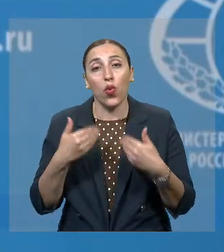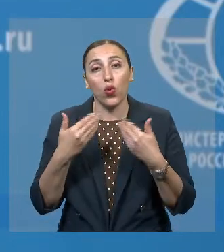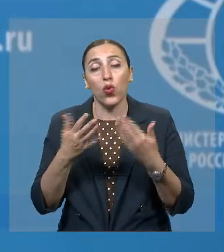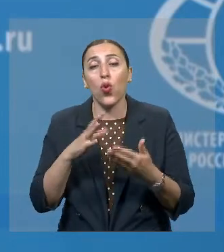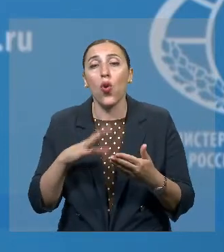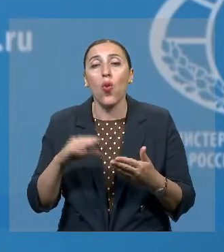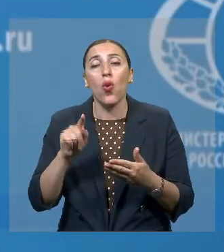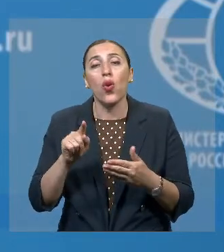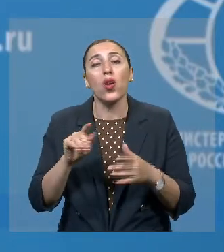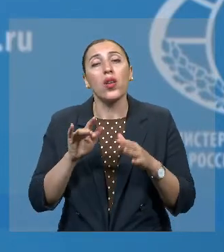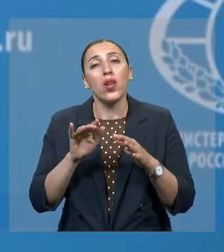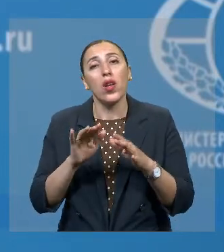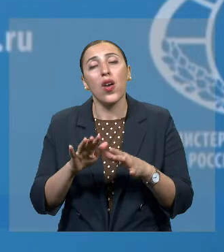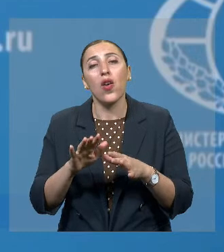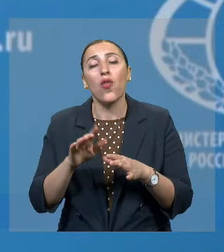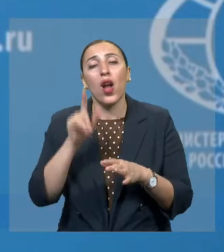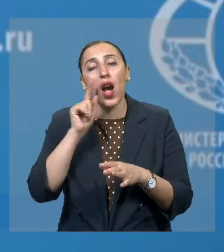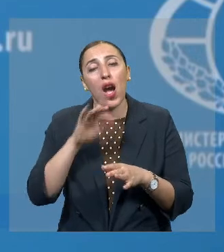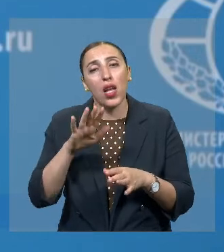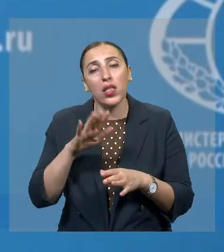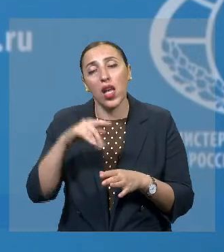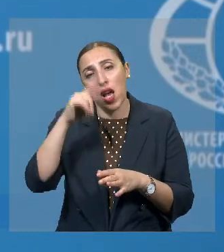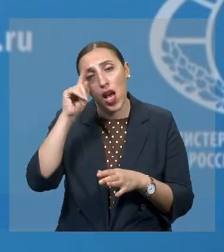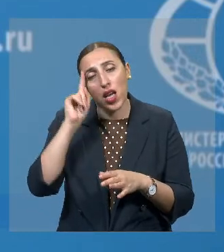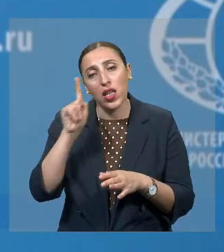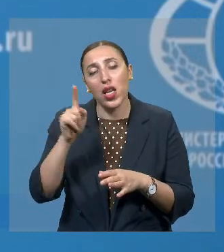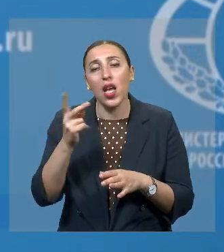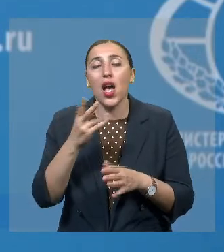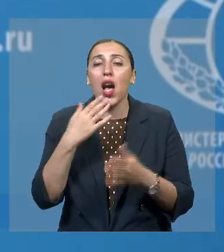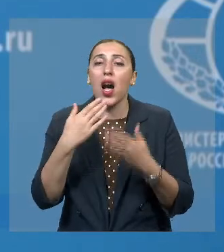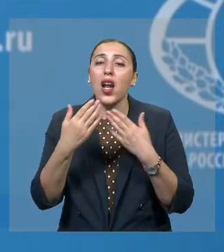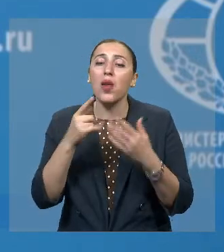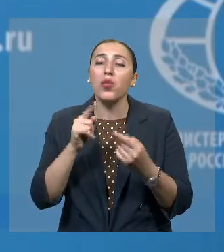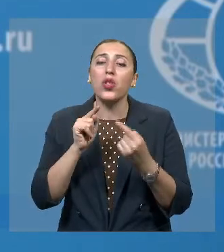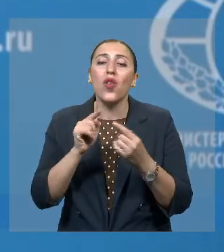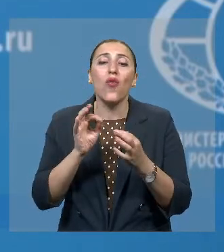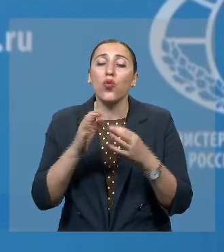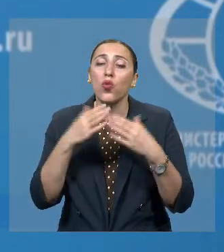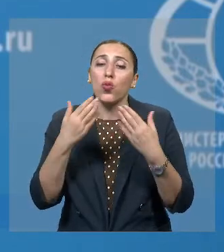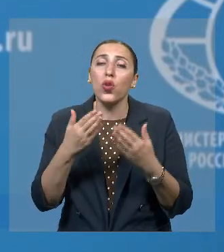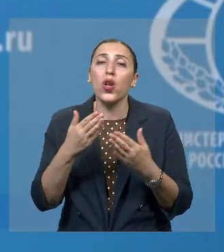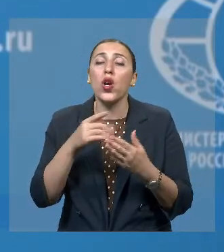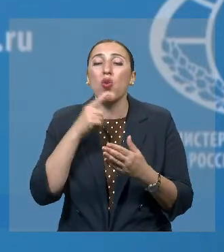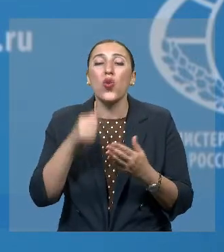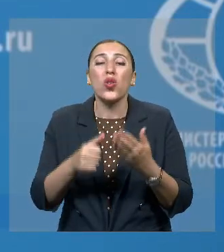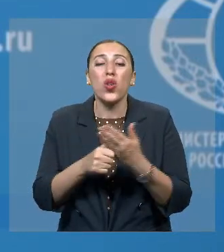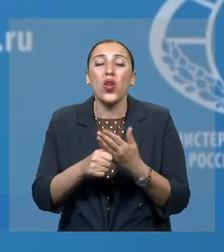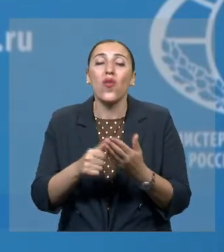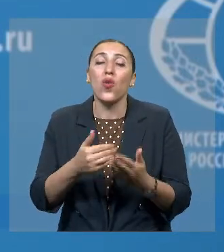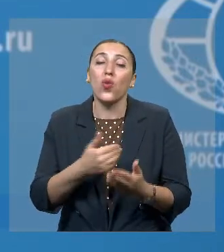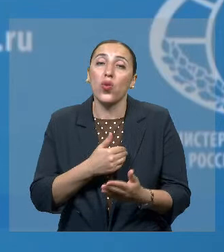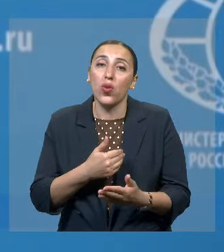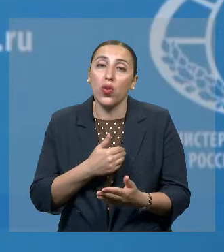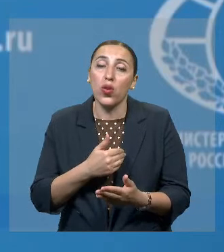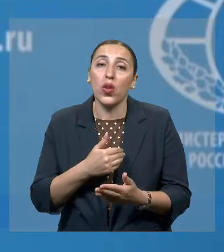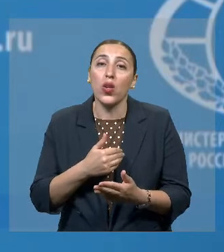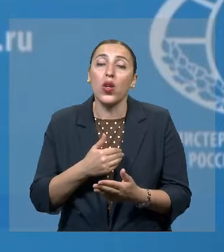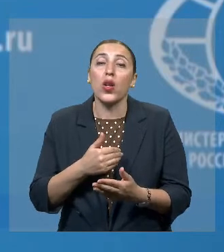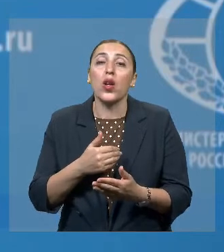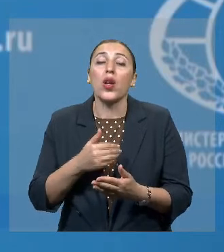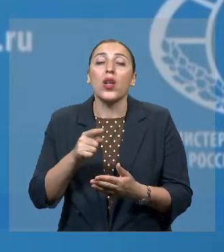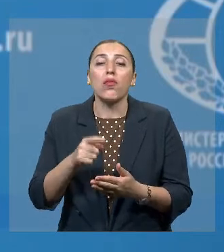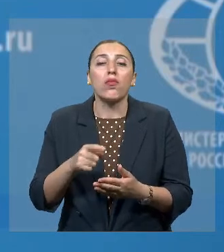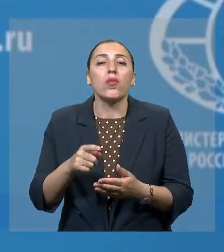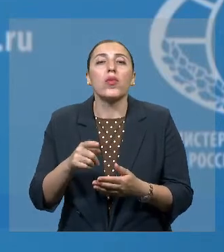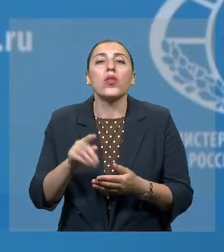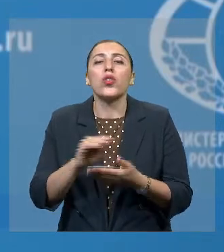բոլոր նախաձեռնությունները, որ չեն հակասում Հայաստանի և Ադրբեջանի միջև հարաբերությունների նորմալացման ռուսական ջանքերին, որ չեն կրկնում այդ ջանքերը